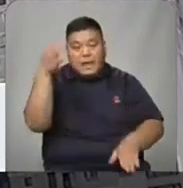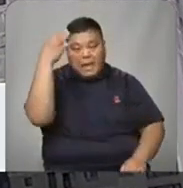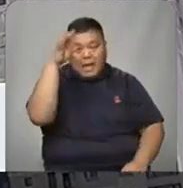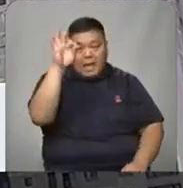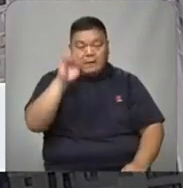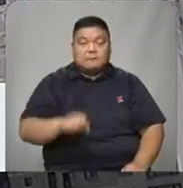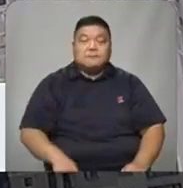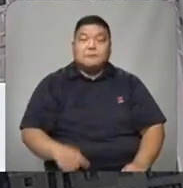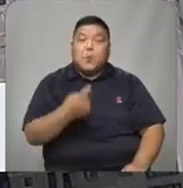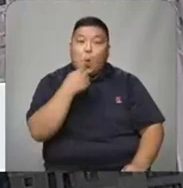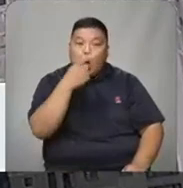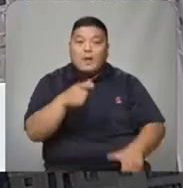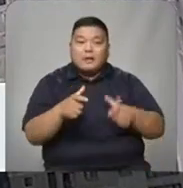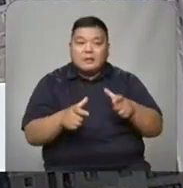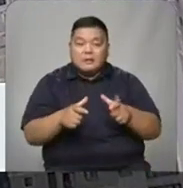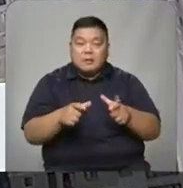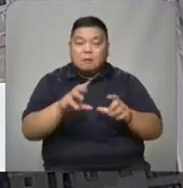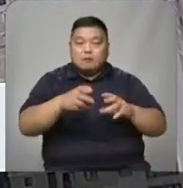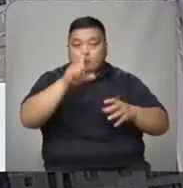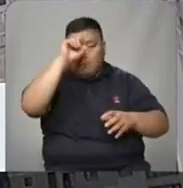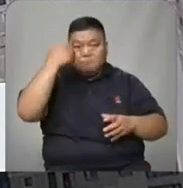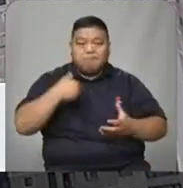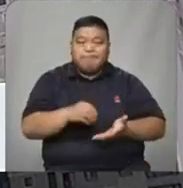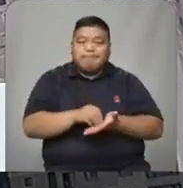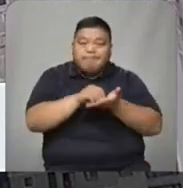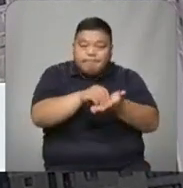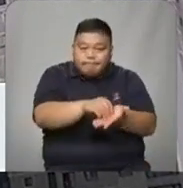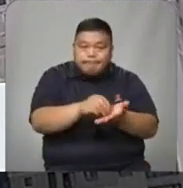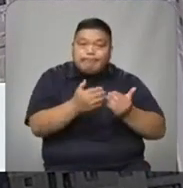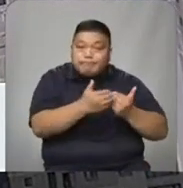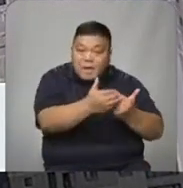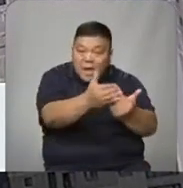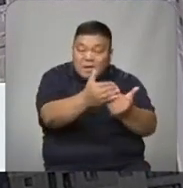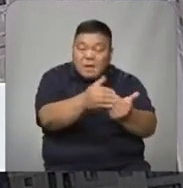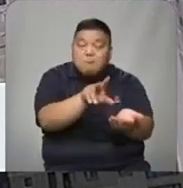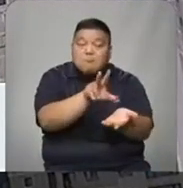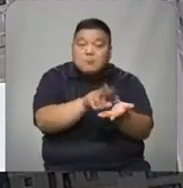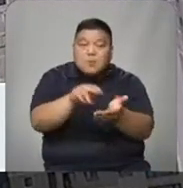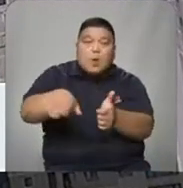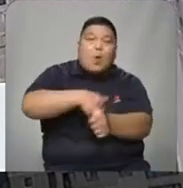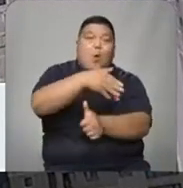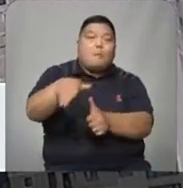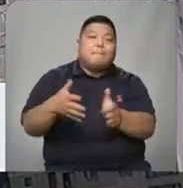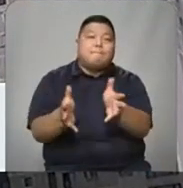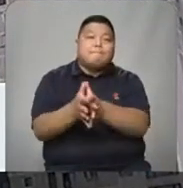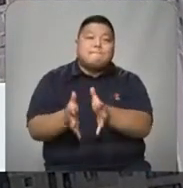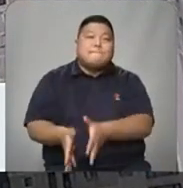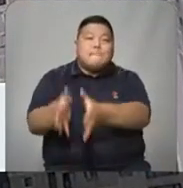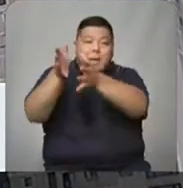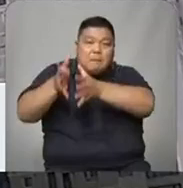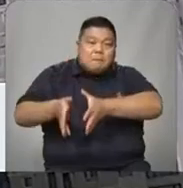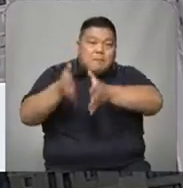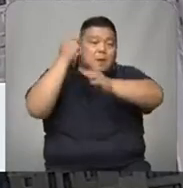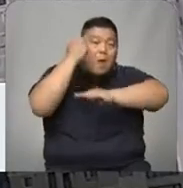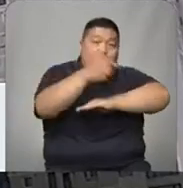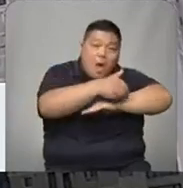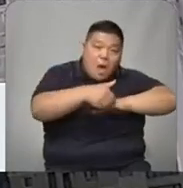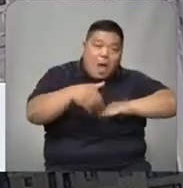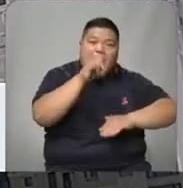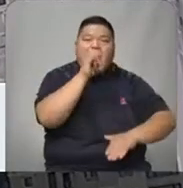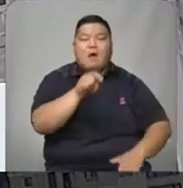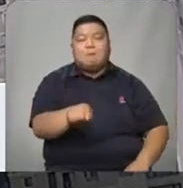인정받아 속초의 첫 등록 문화재 지정도 추진 중인데요 하지만이 성당 주변으로 고층빌딩이 있더라 들어서거나